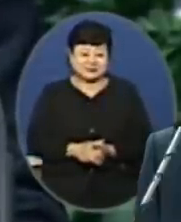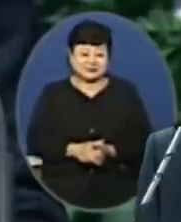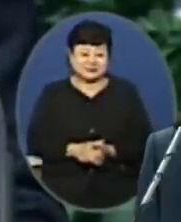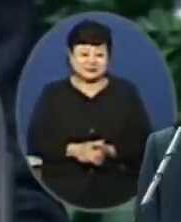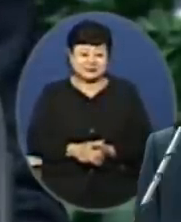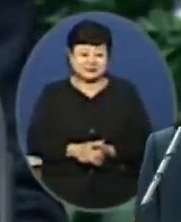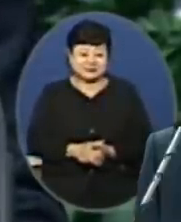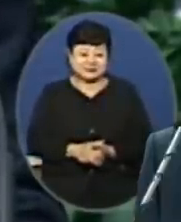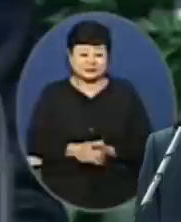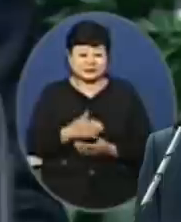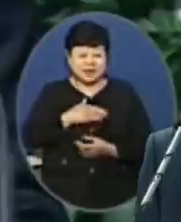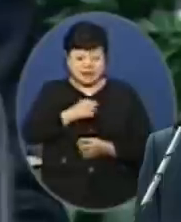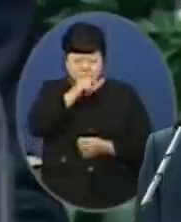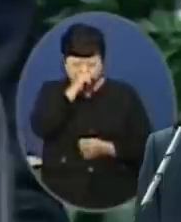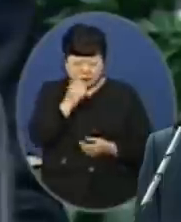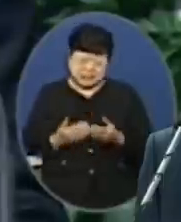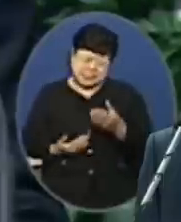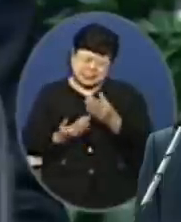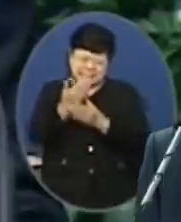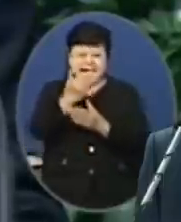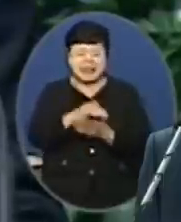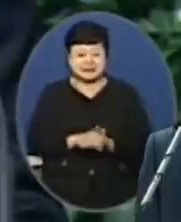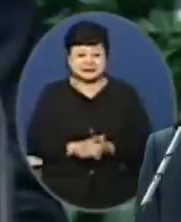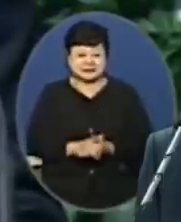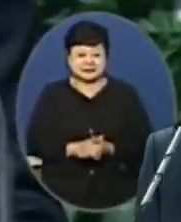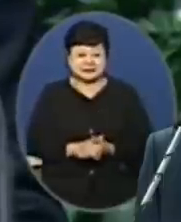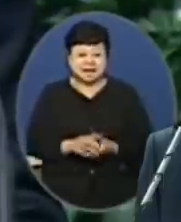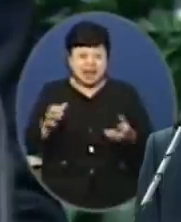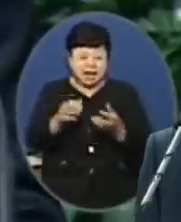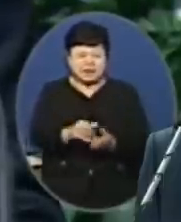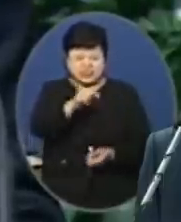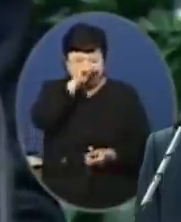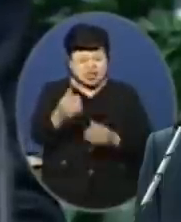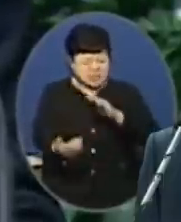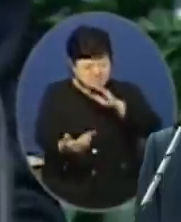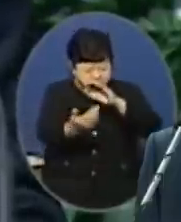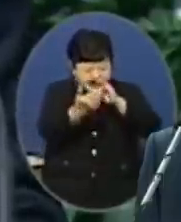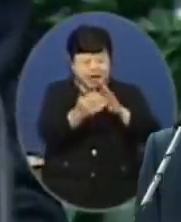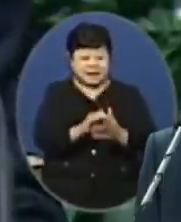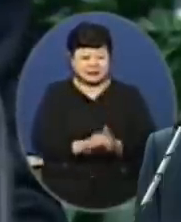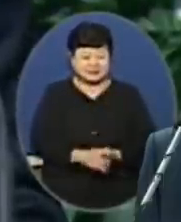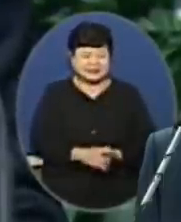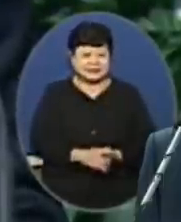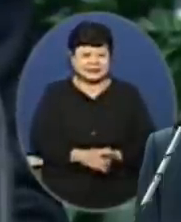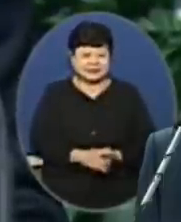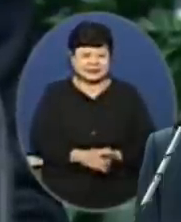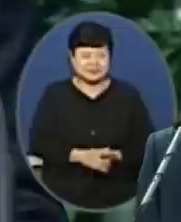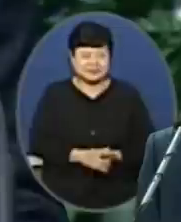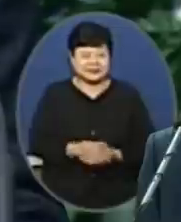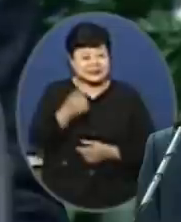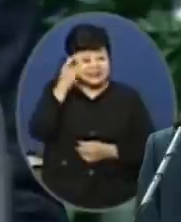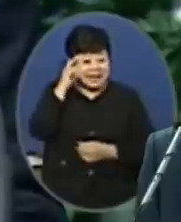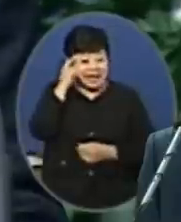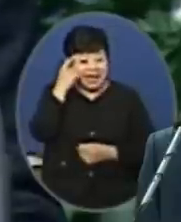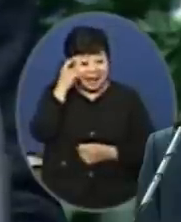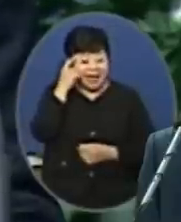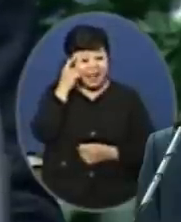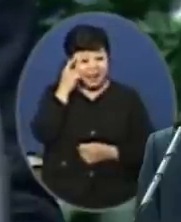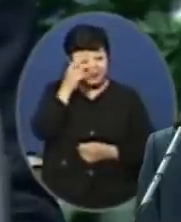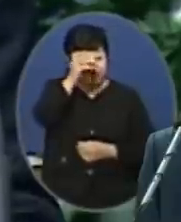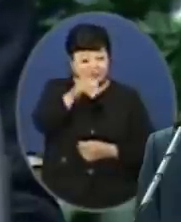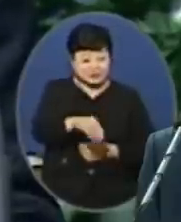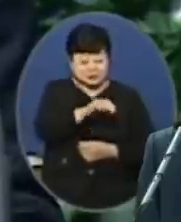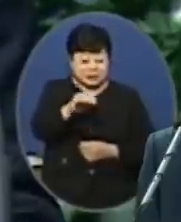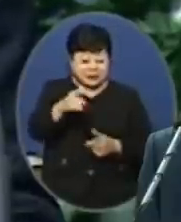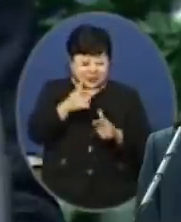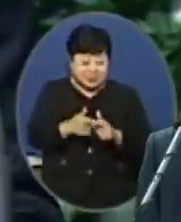어떤 일이 있어도 내게는 좋은 일이 일어난다. 모든 것이 합동하여 선을 이룬다. 그것을 생각하고